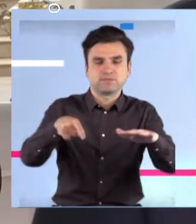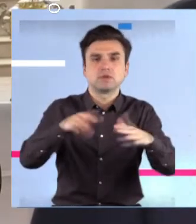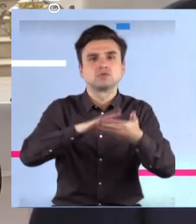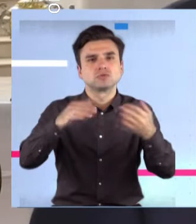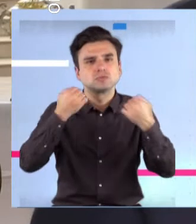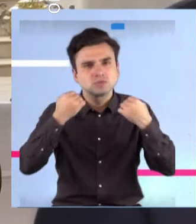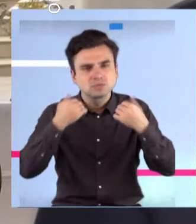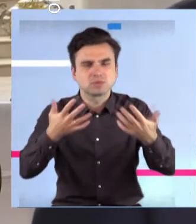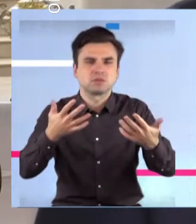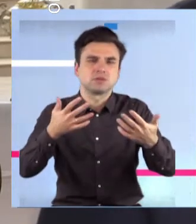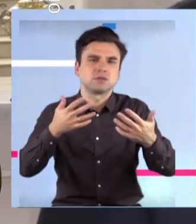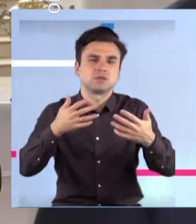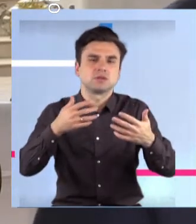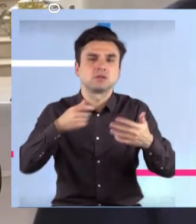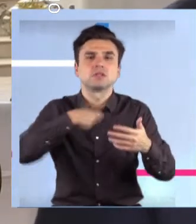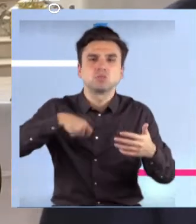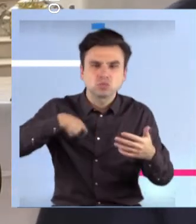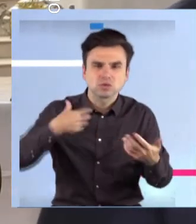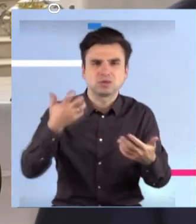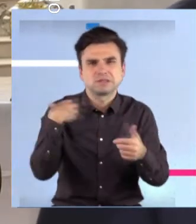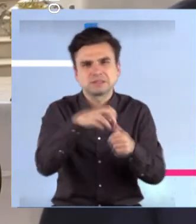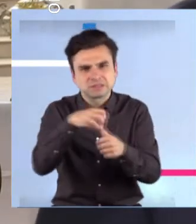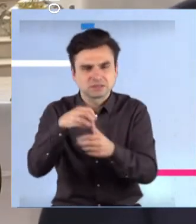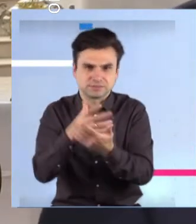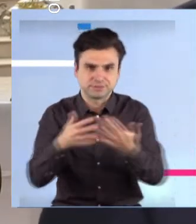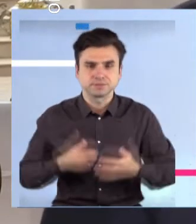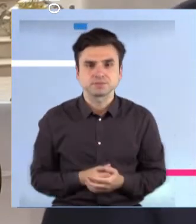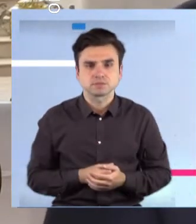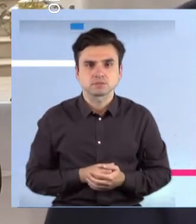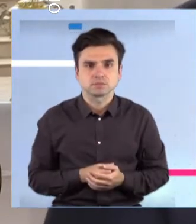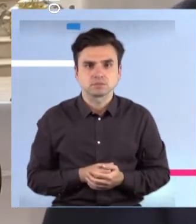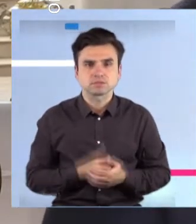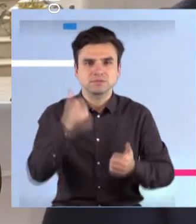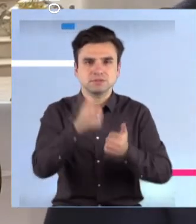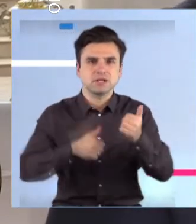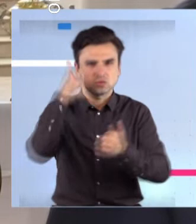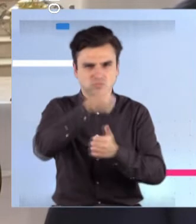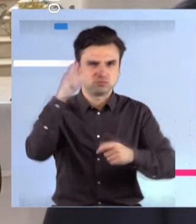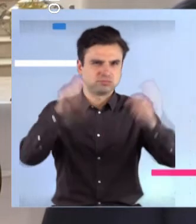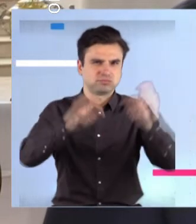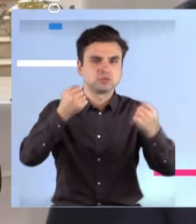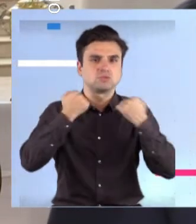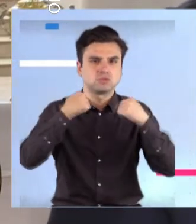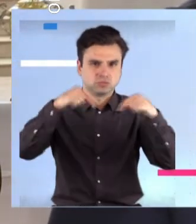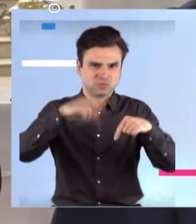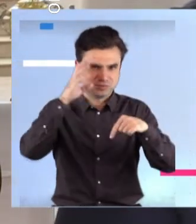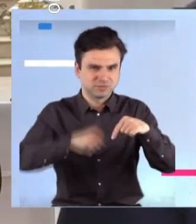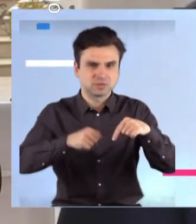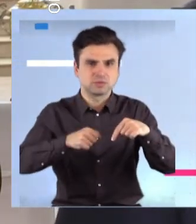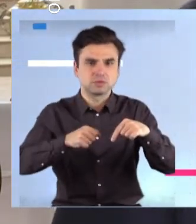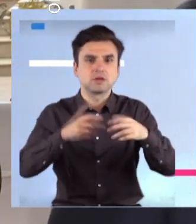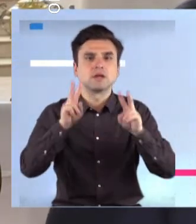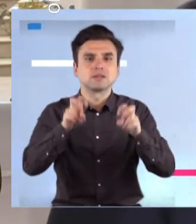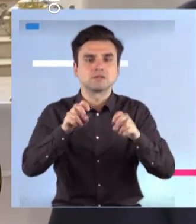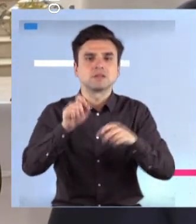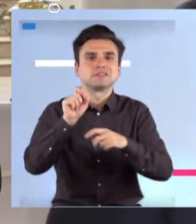яке підводить ітоги року спортсменов, тренеров, родителей, кто активно участвовал в